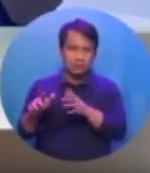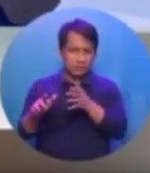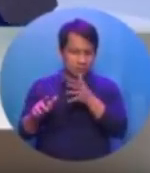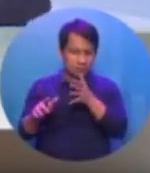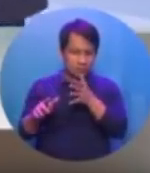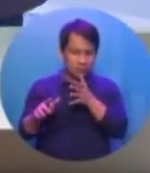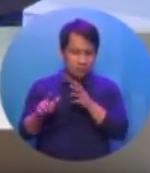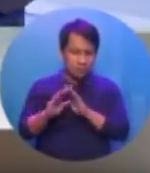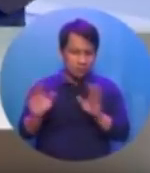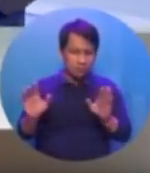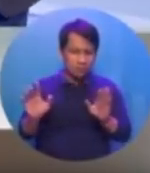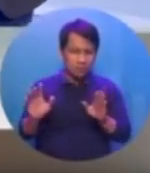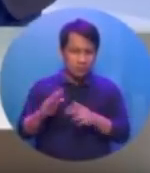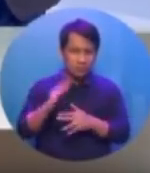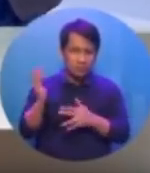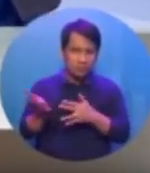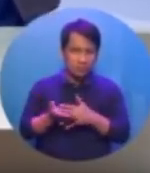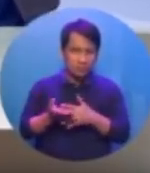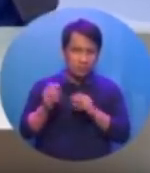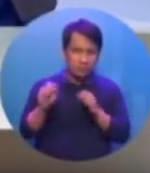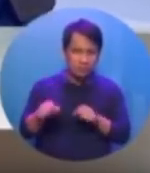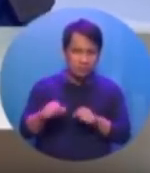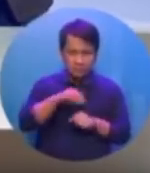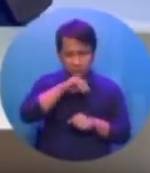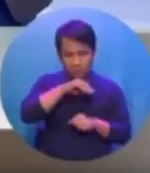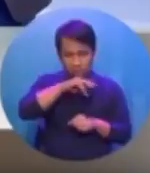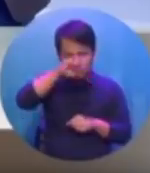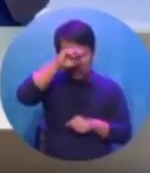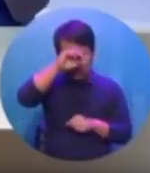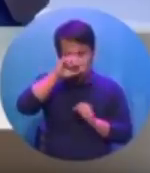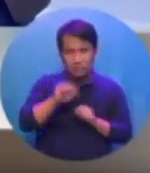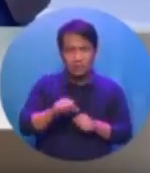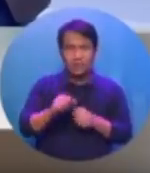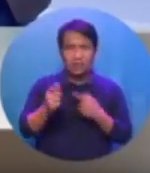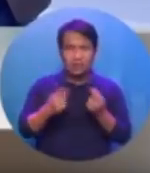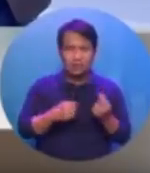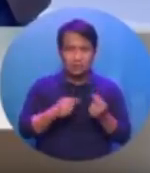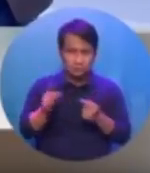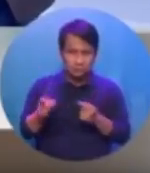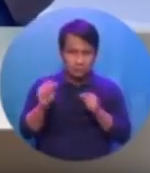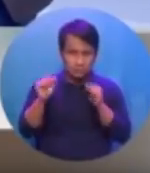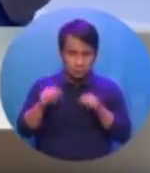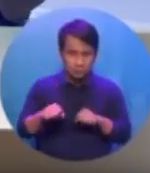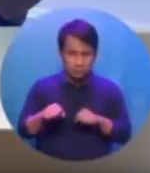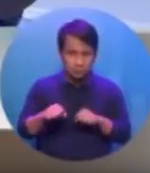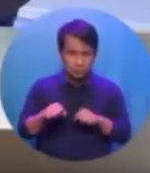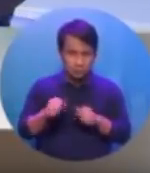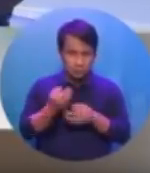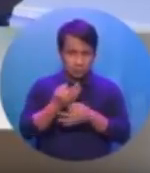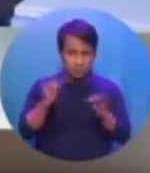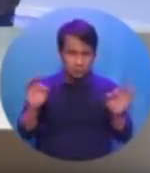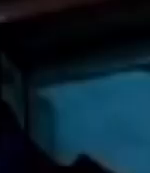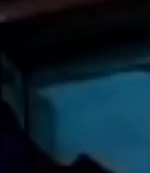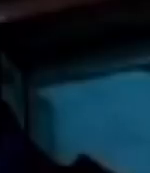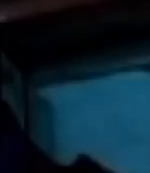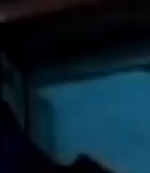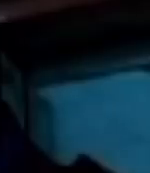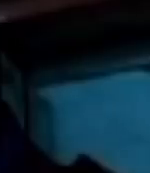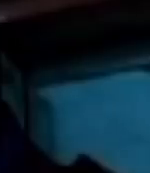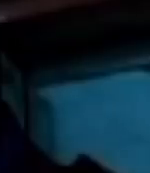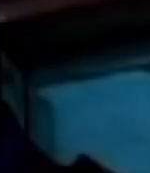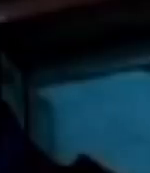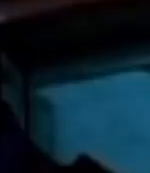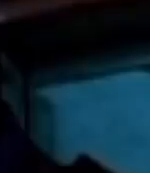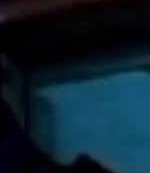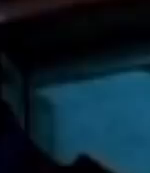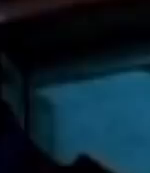nanay at sabi, okay, hindi ko nang kakasuhan itong si lolo at lola. So, they will get away with it? Ganun-ganun na lang? No, sir, no.